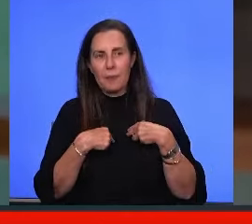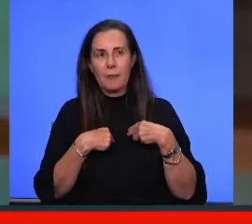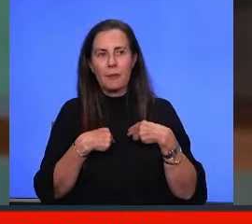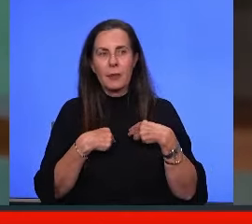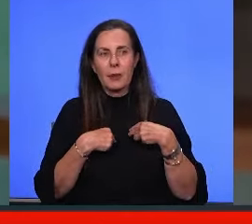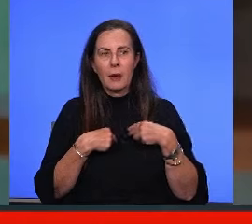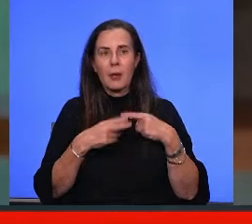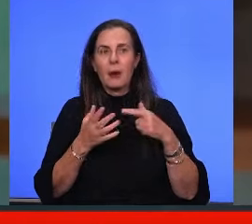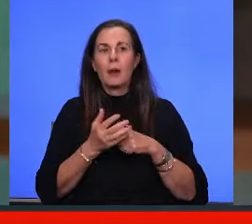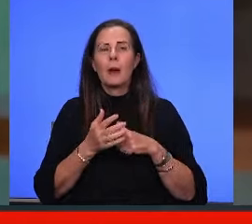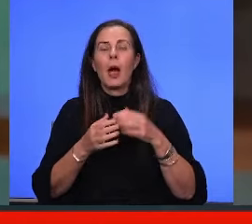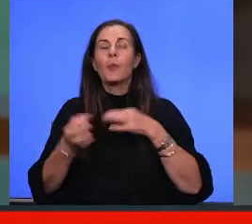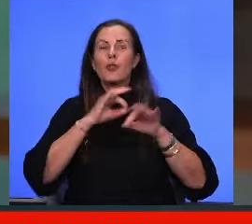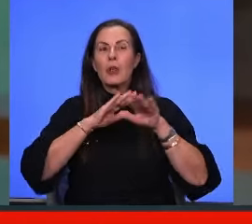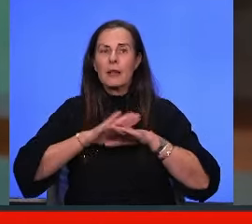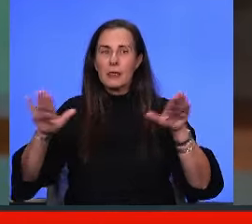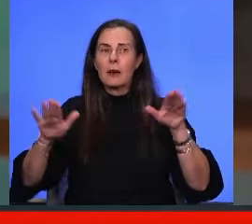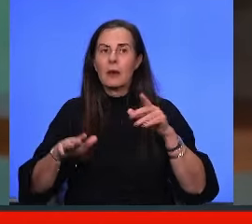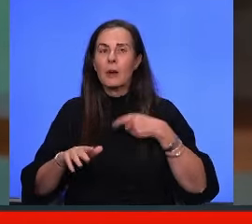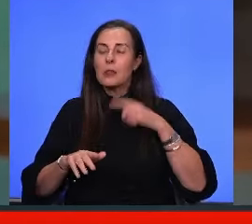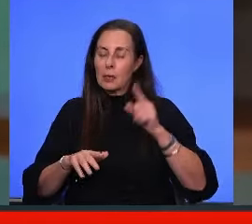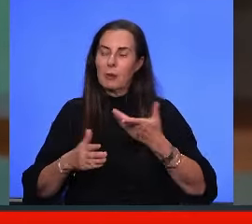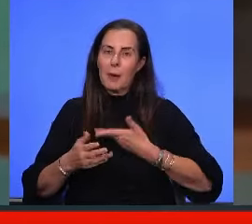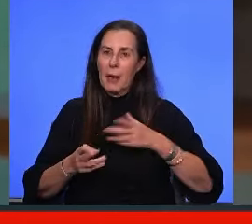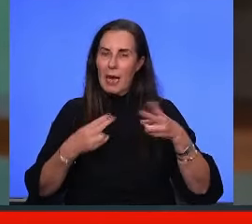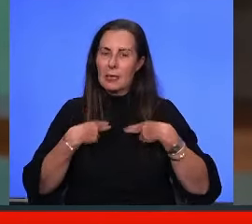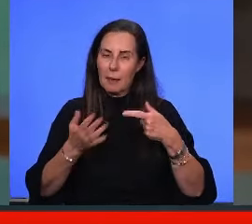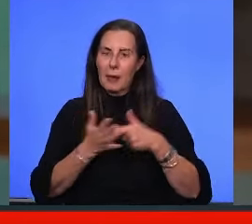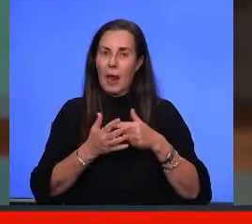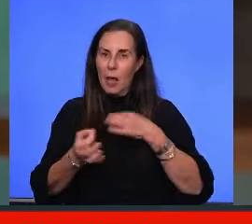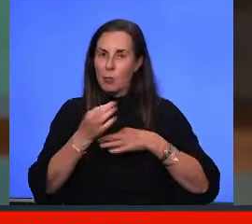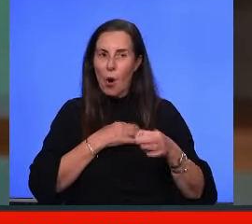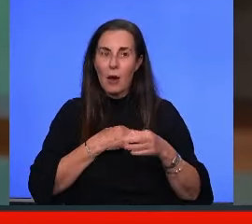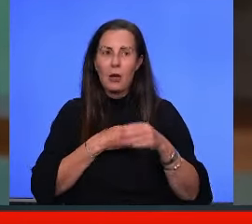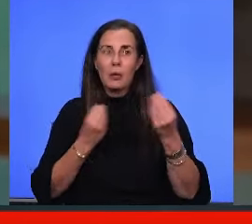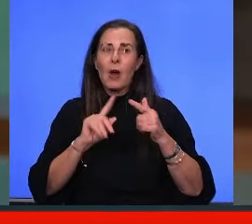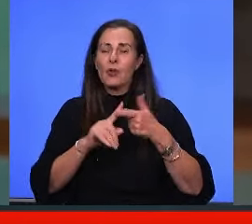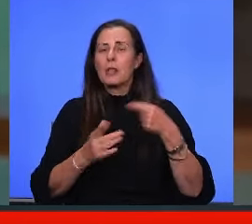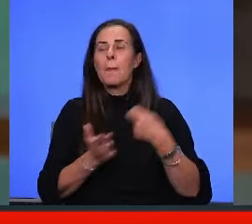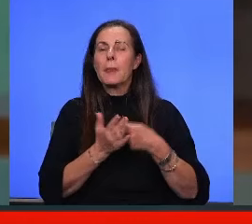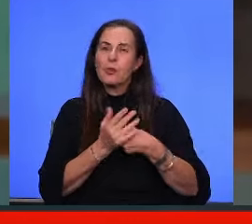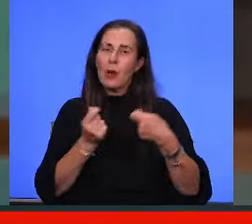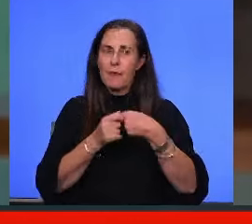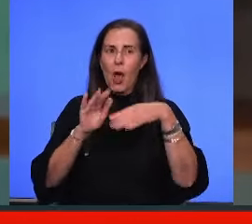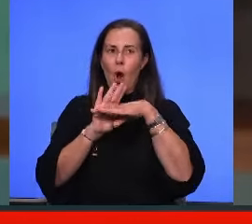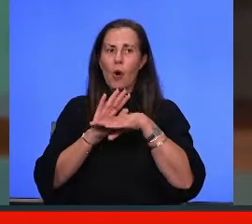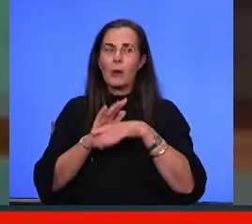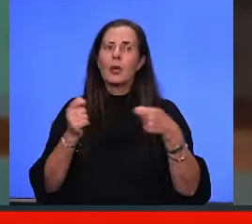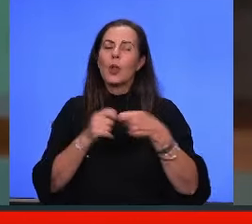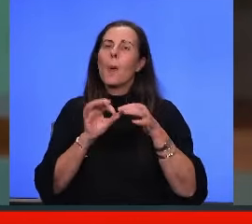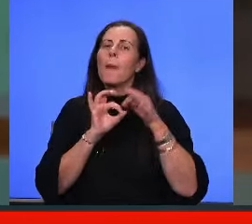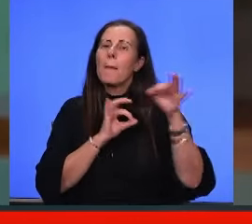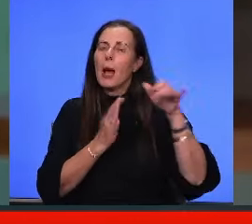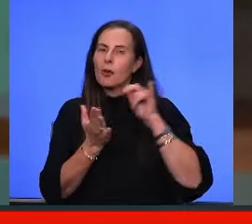בעצם התמורה של הטיסה, מגיע לנו החזר בגין התמורה. והדבר השני זה פיצוי על פי חוק, שזה תלוי במרחק